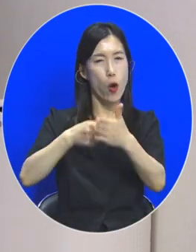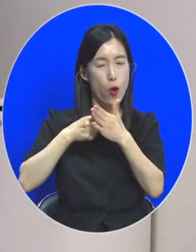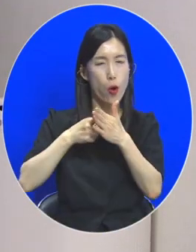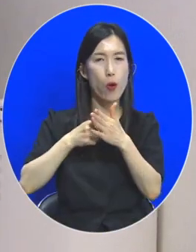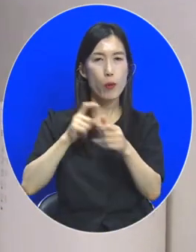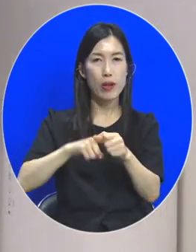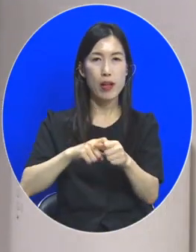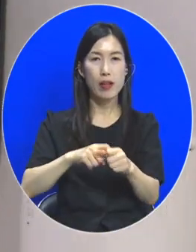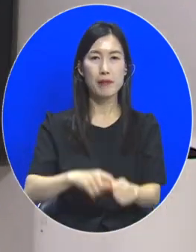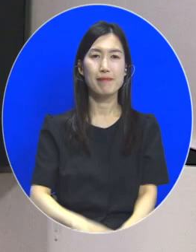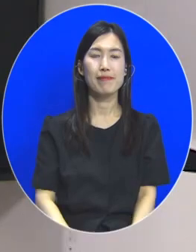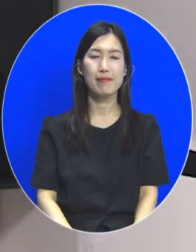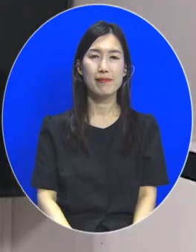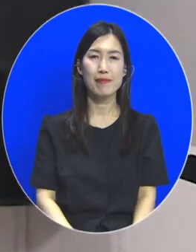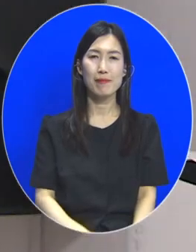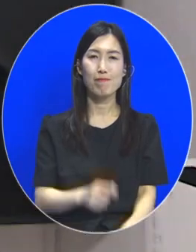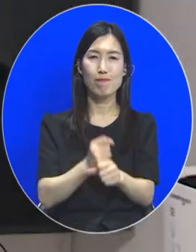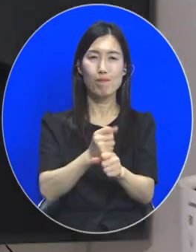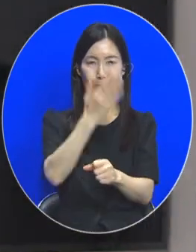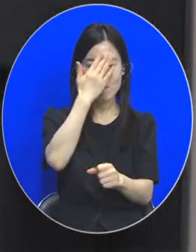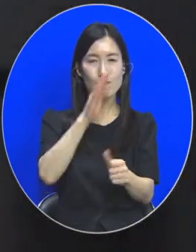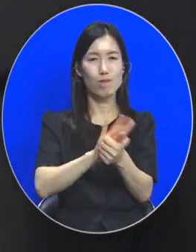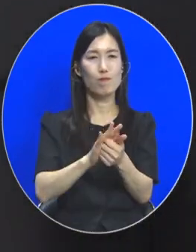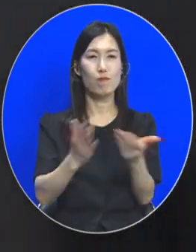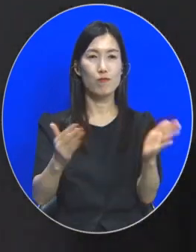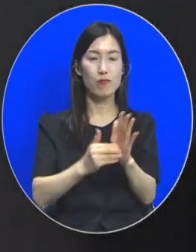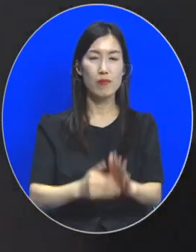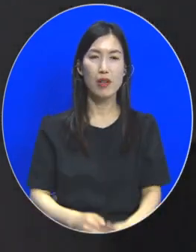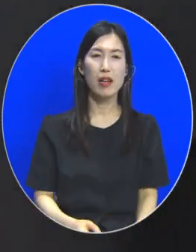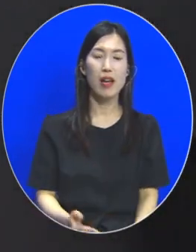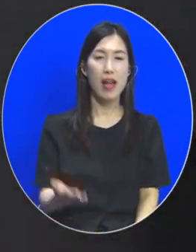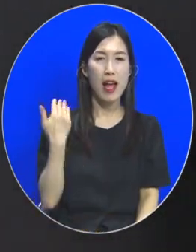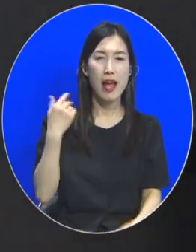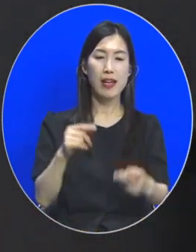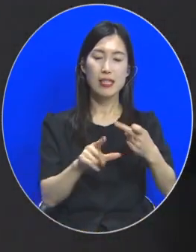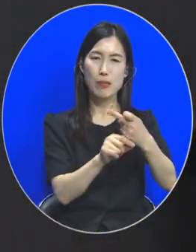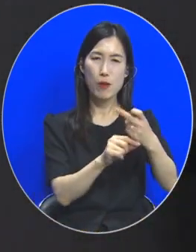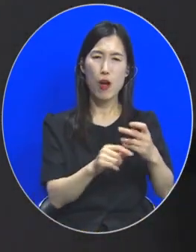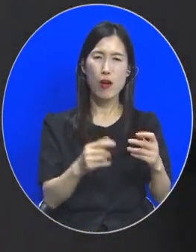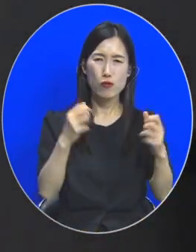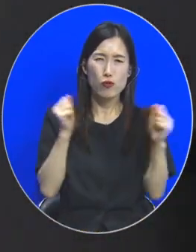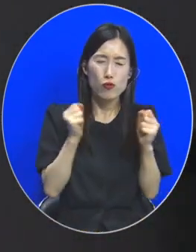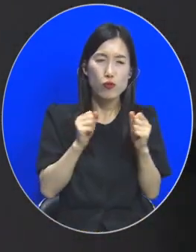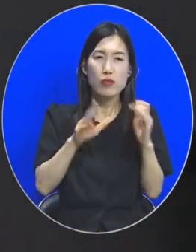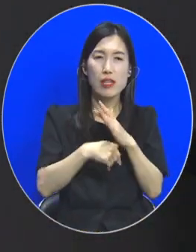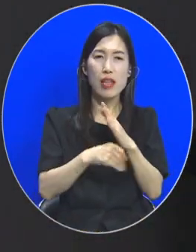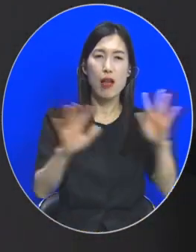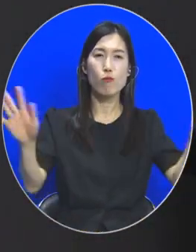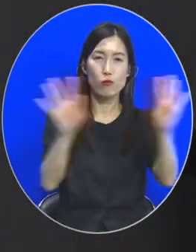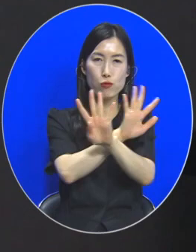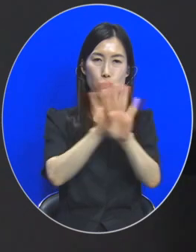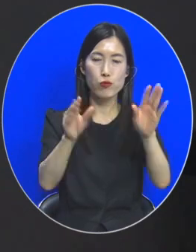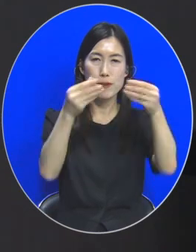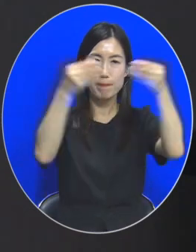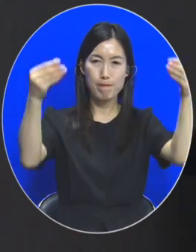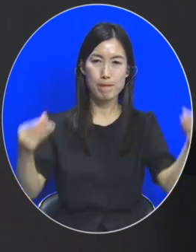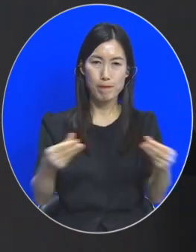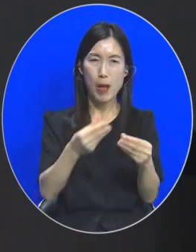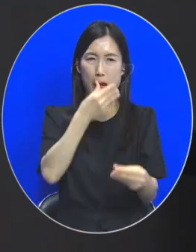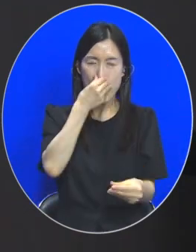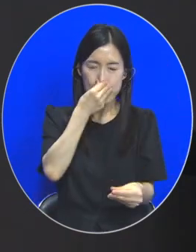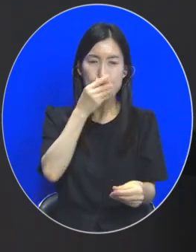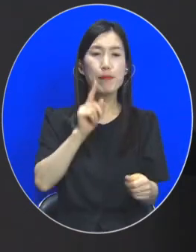고효율 에어컨 설치를 지원받았습니다 2020년 겨울에는 단열과 창호시공을 지원받아 도시가스 요금은 14%